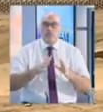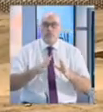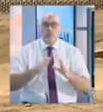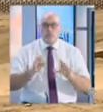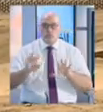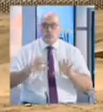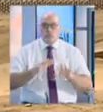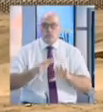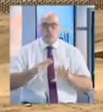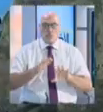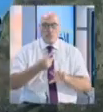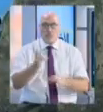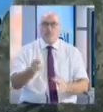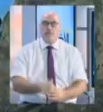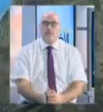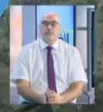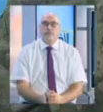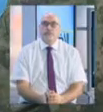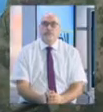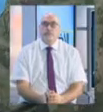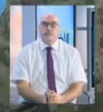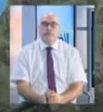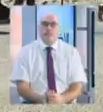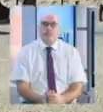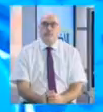تنظيمية محكمة.